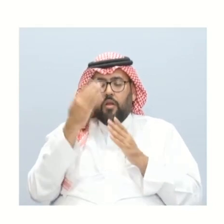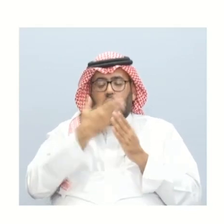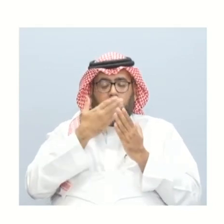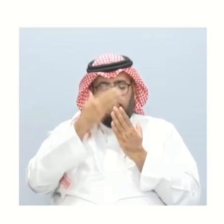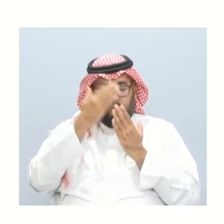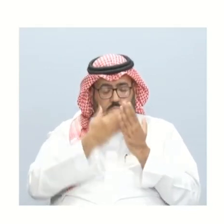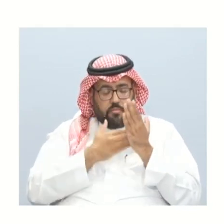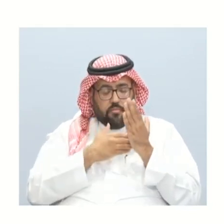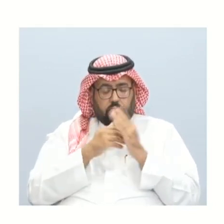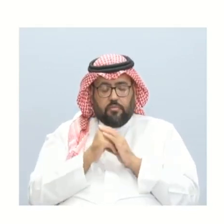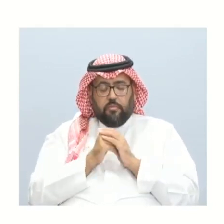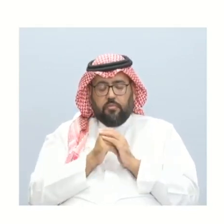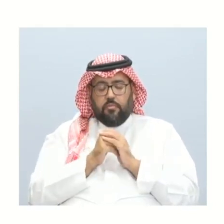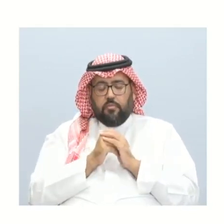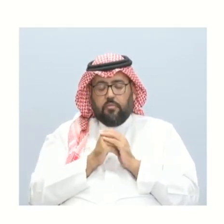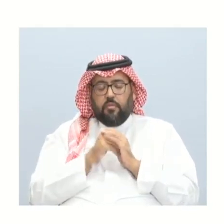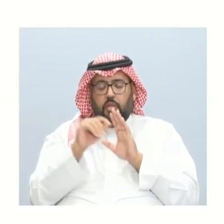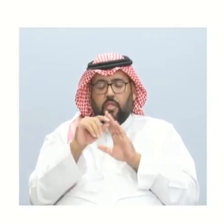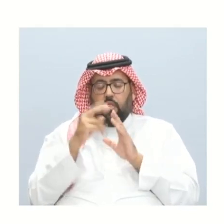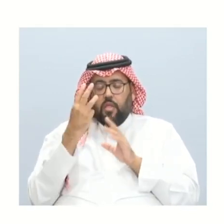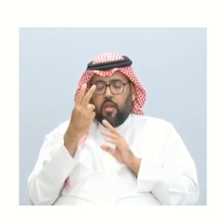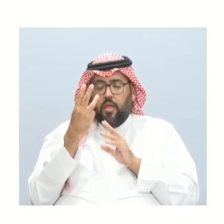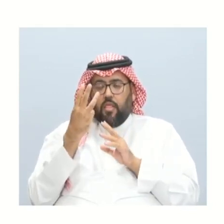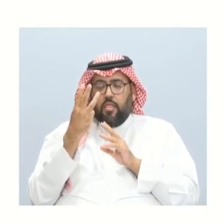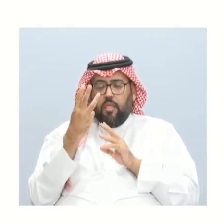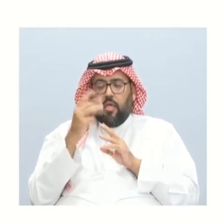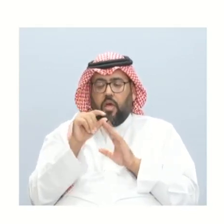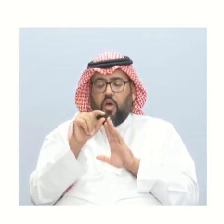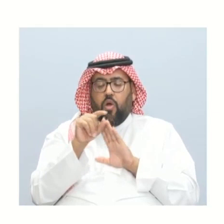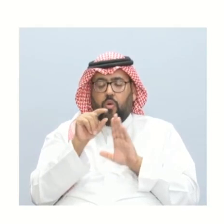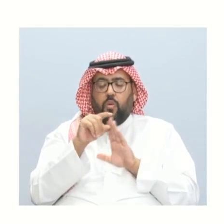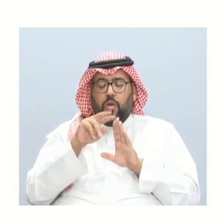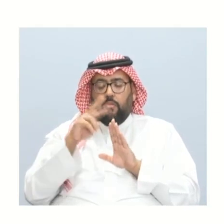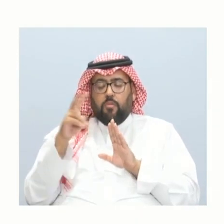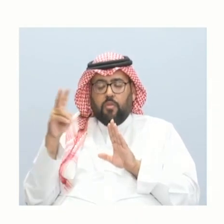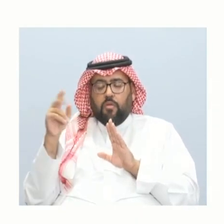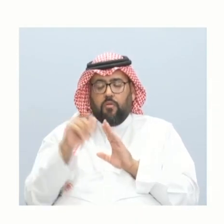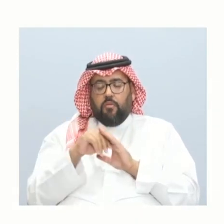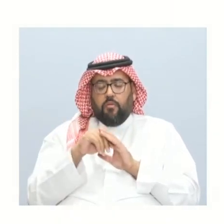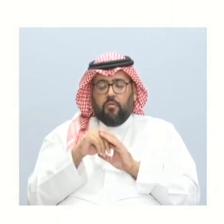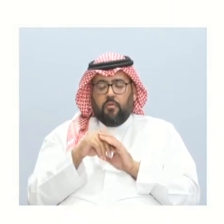اقترح ثلاثه عناوين اخرى للنص